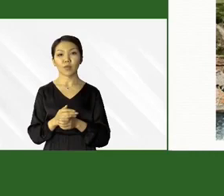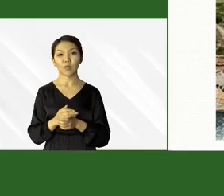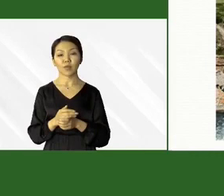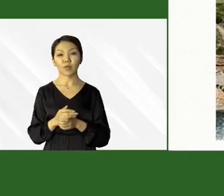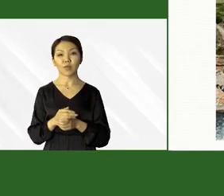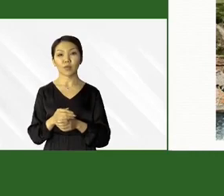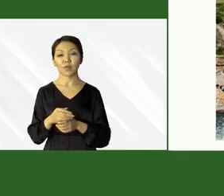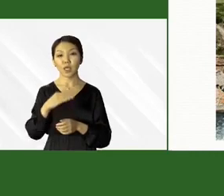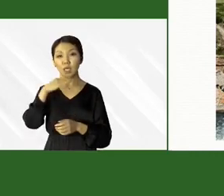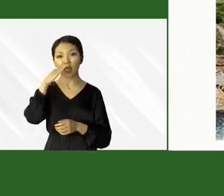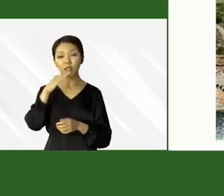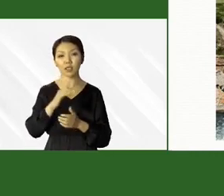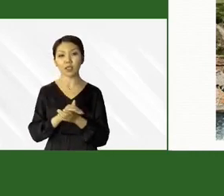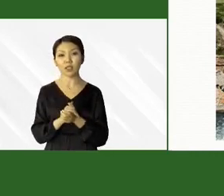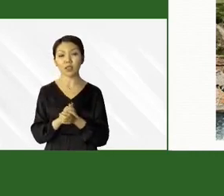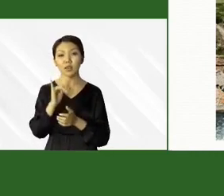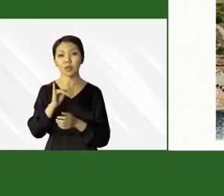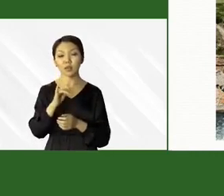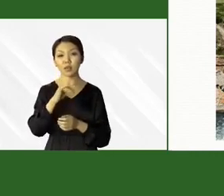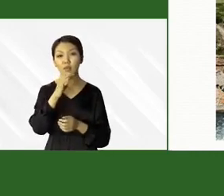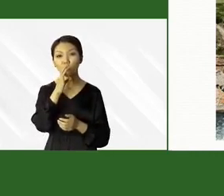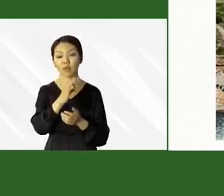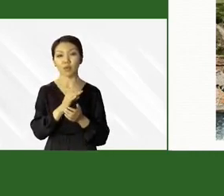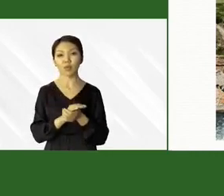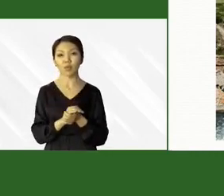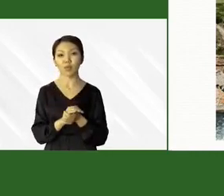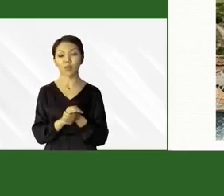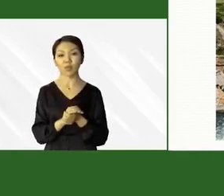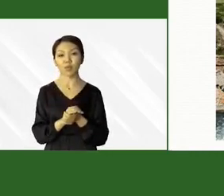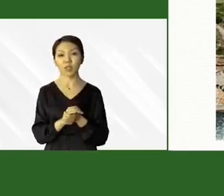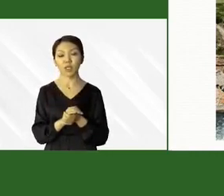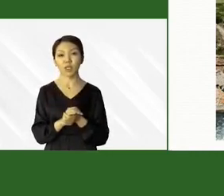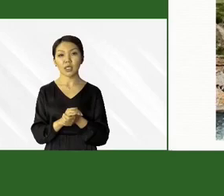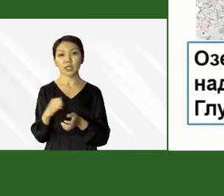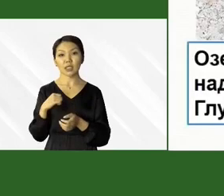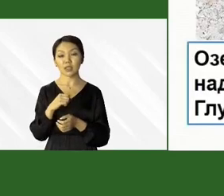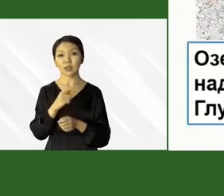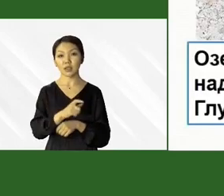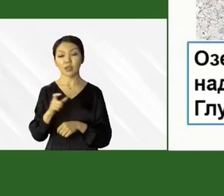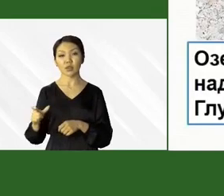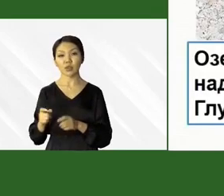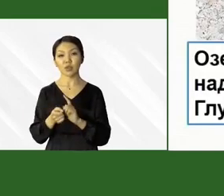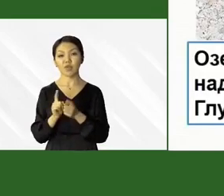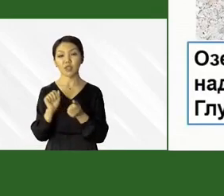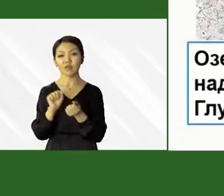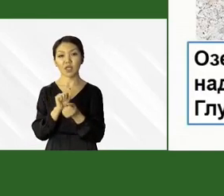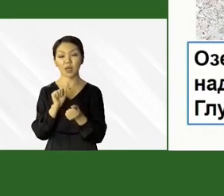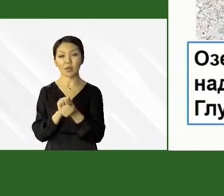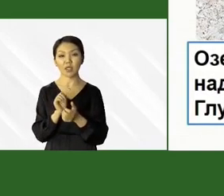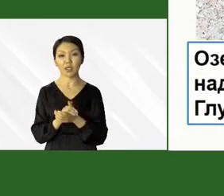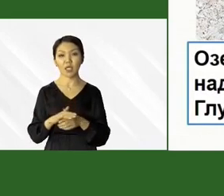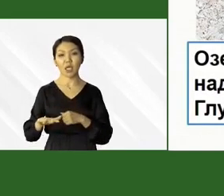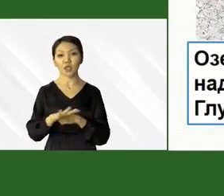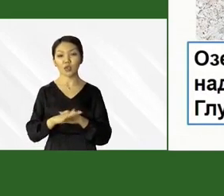отец проклял своих сыновей. Разбойники превратились в камни. На территории природного